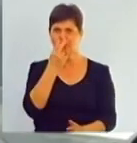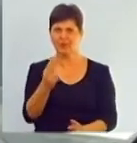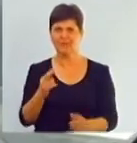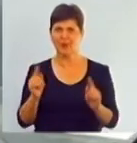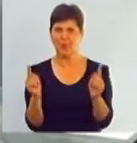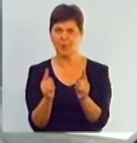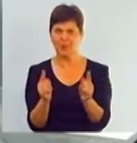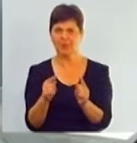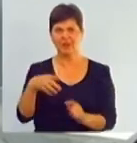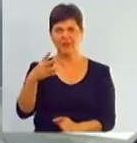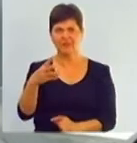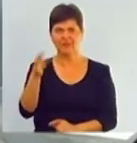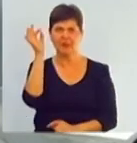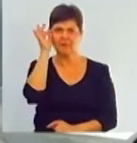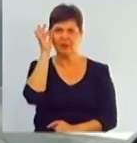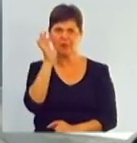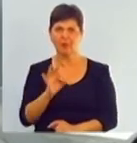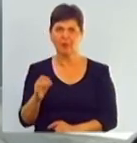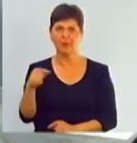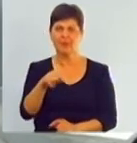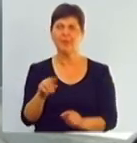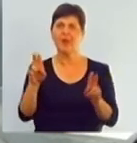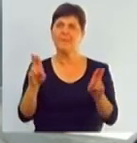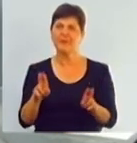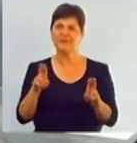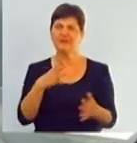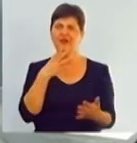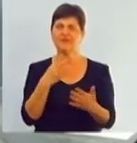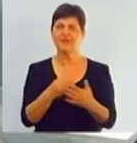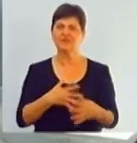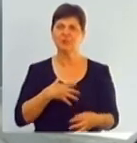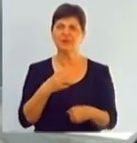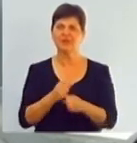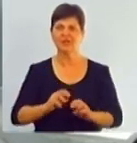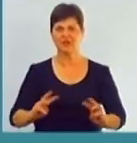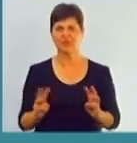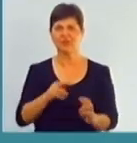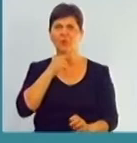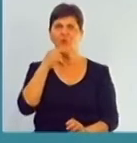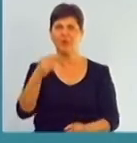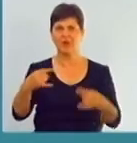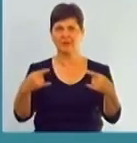коротеньке відео-нагадування про те, про правила, власне, поведінки з вогнем. Увага на екран.